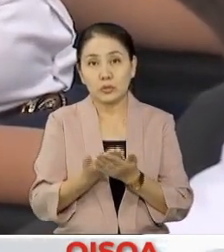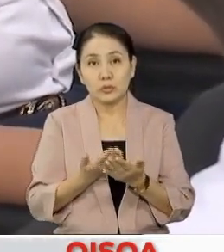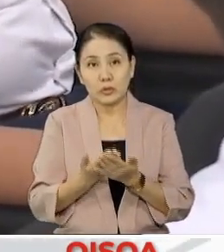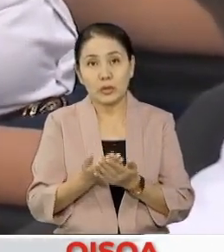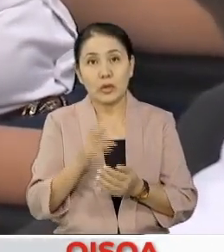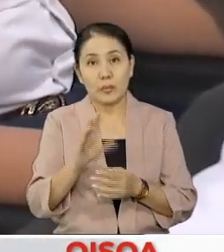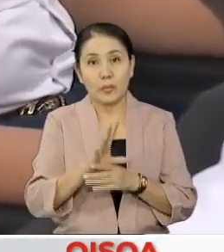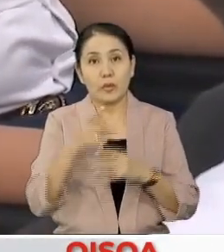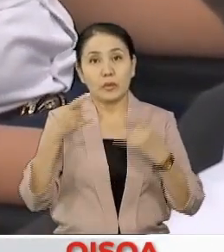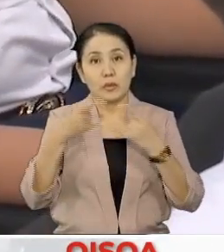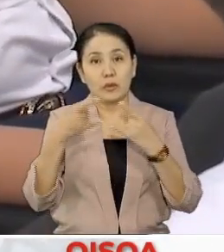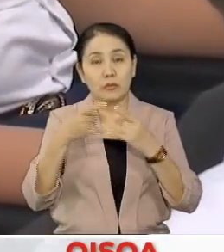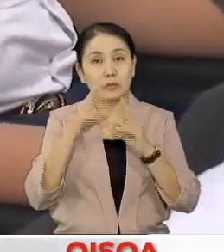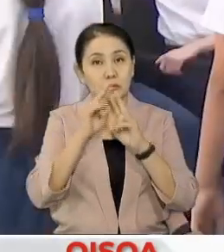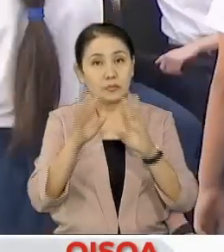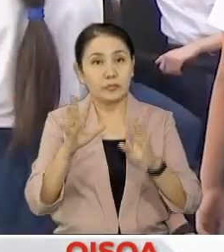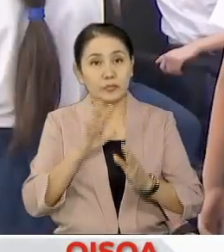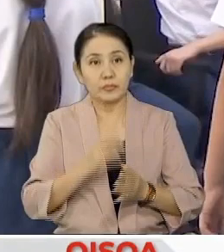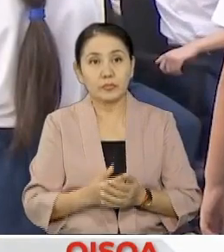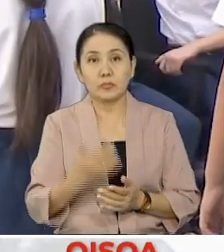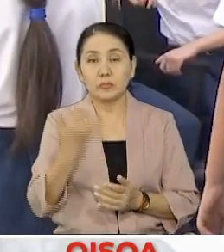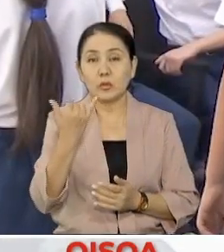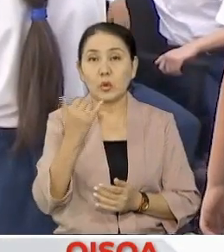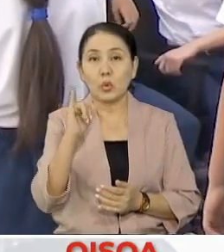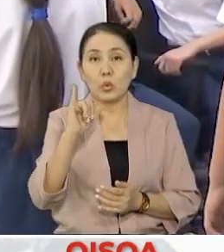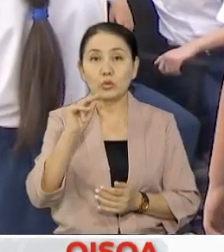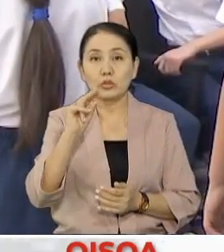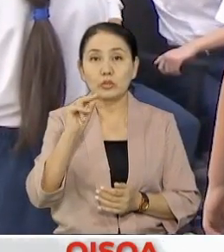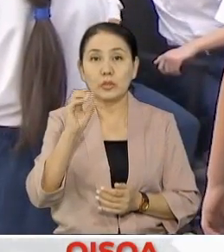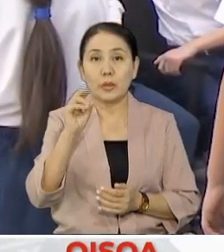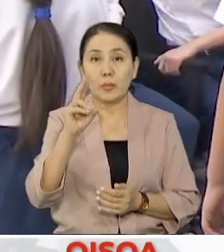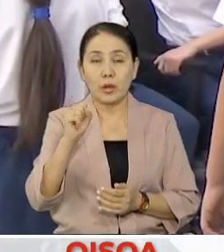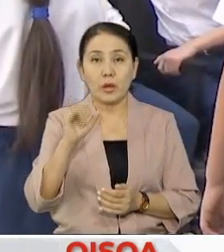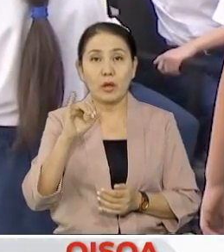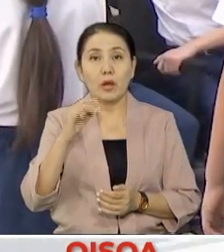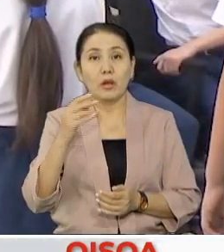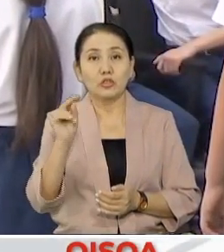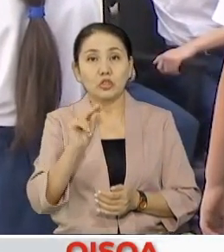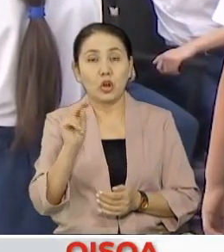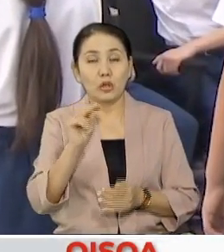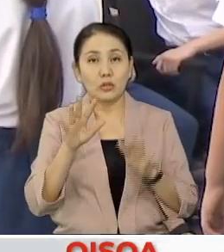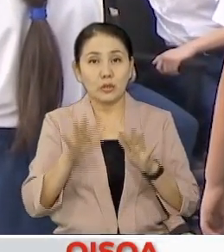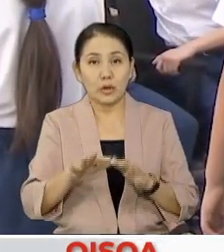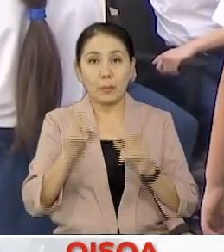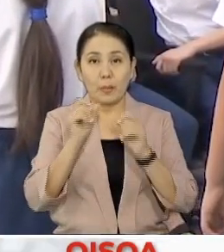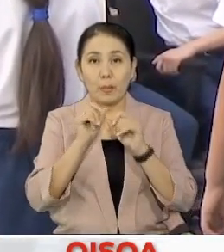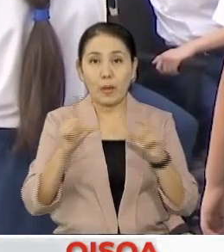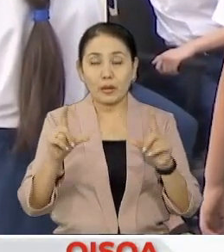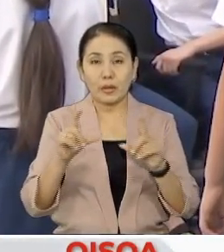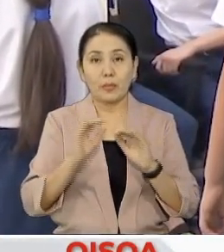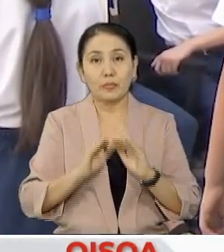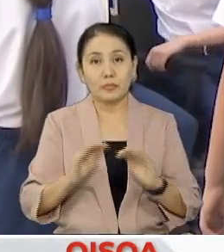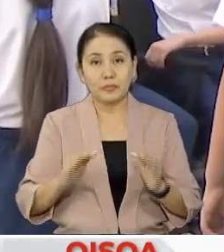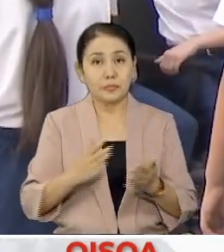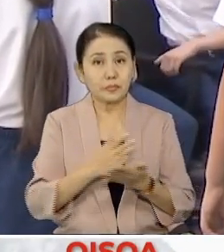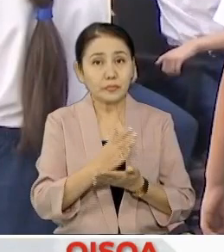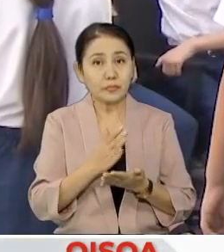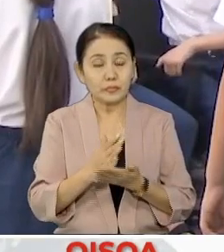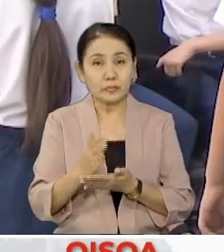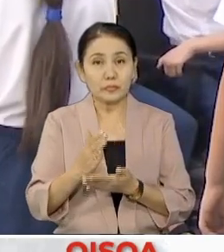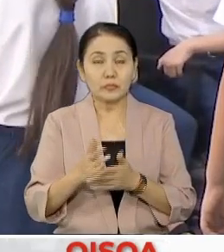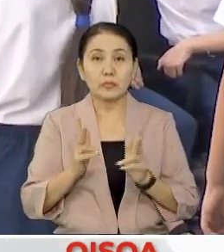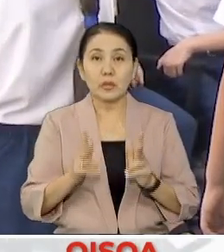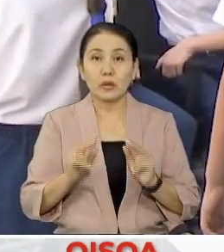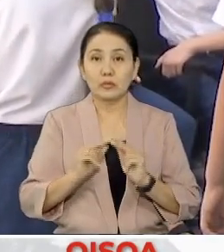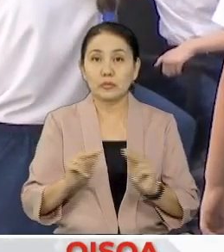borilib, videoroliklar namoyish etildi. Uchtepa tumani hamda Chilonzor tumanida joylashgan bir qator umumta'lim maktablari o'quvchi yoshlari hamda o'sha